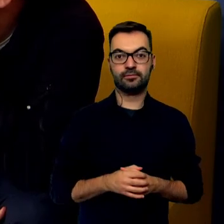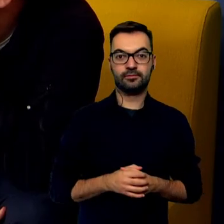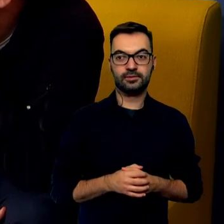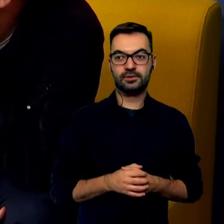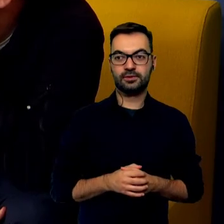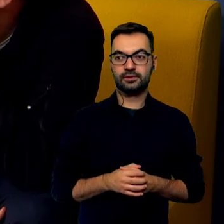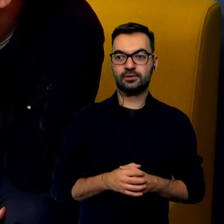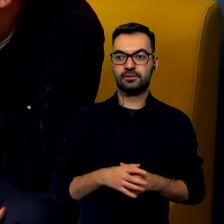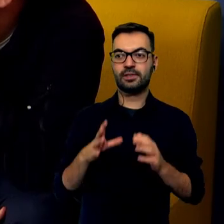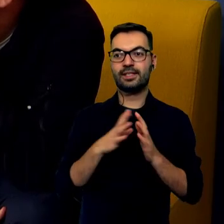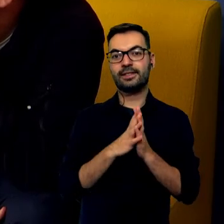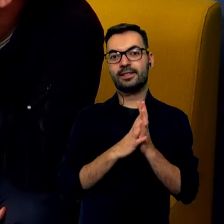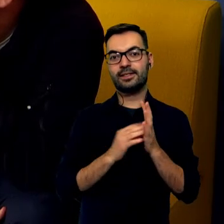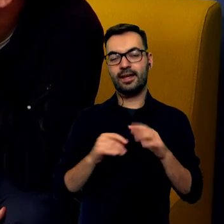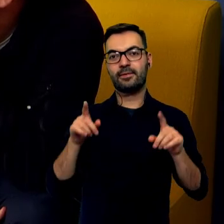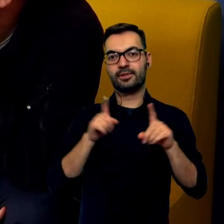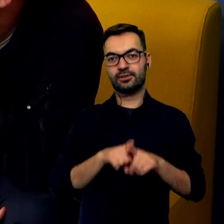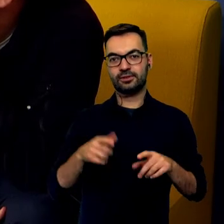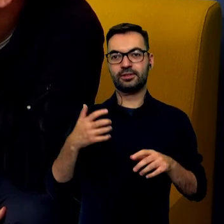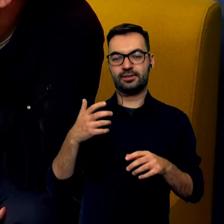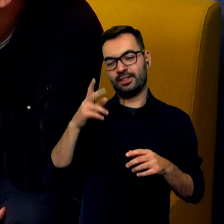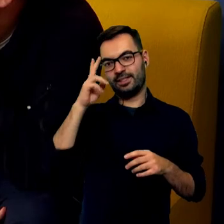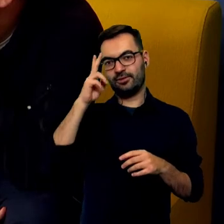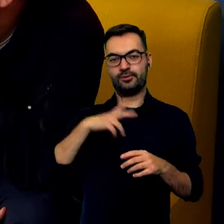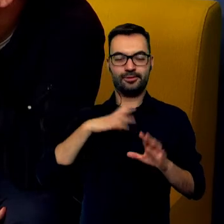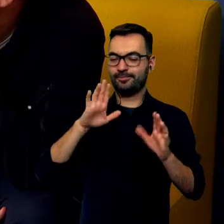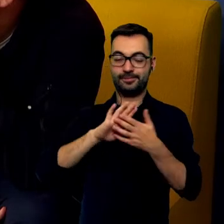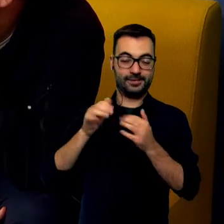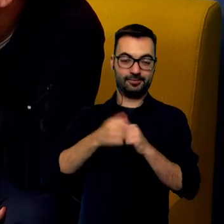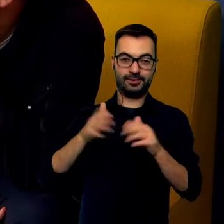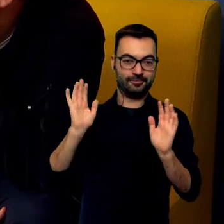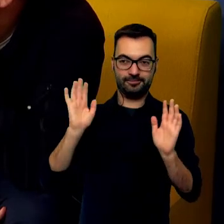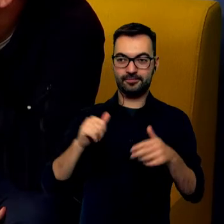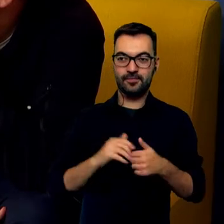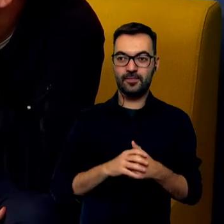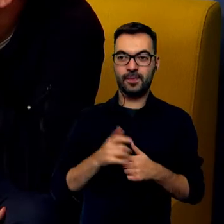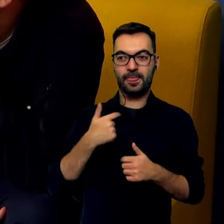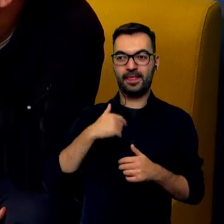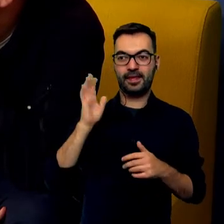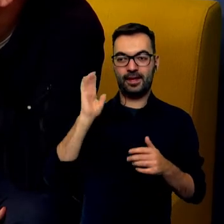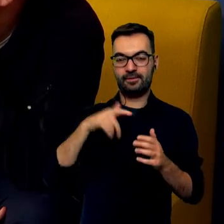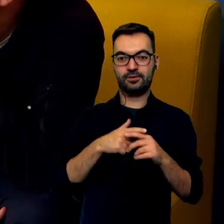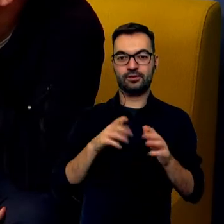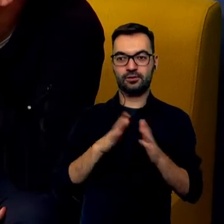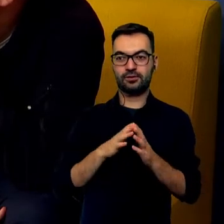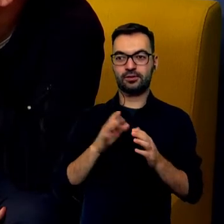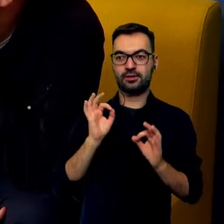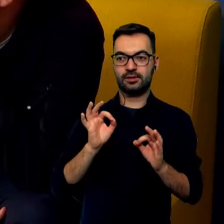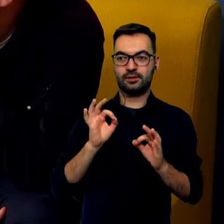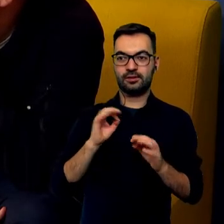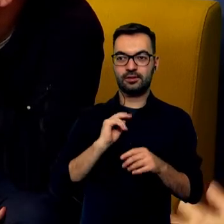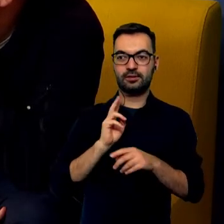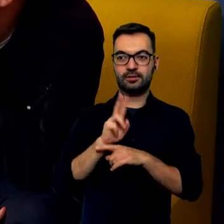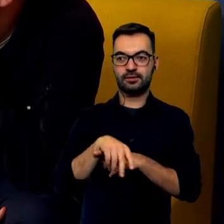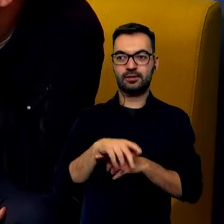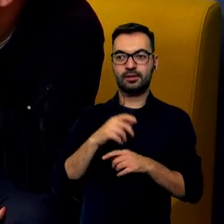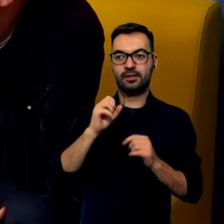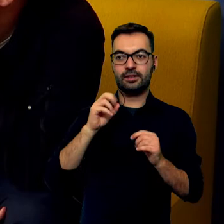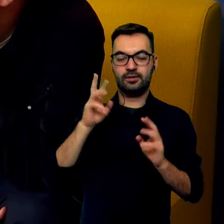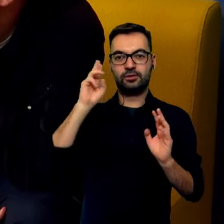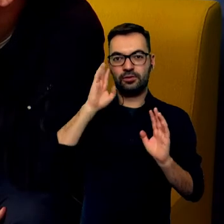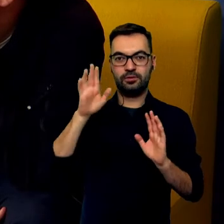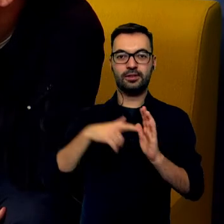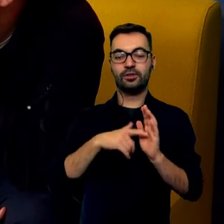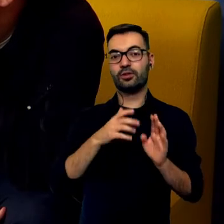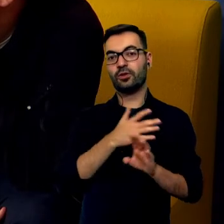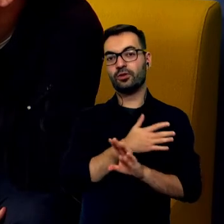pewne schematy funkcjonowania instytucji, one się nie zmieniają. Ja nawet w kościele, w którym teraz jestem, i tak zrozumiałem,